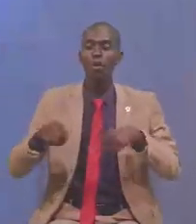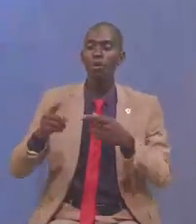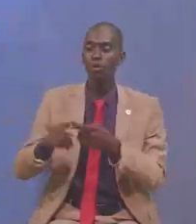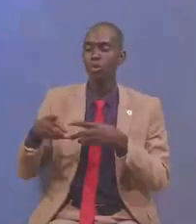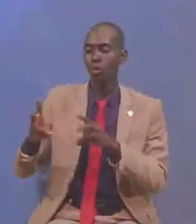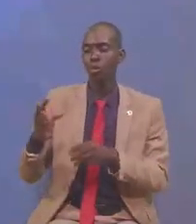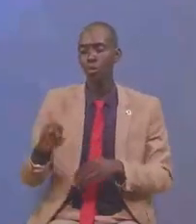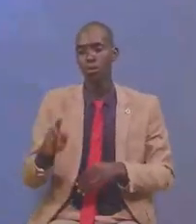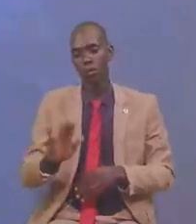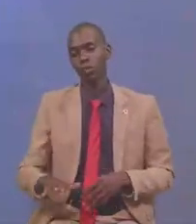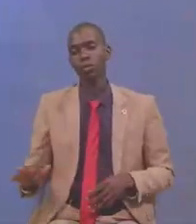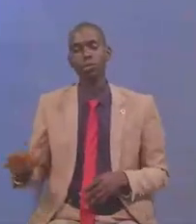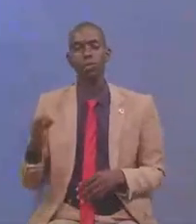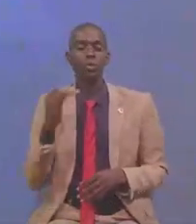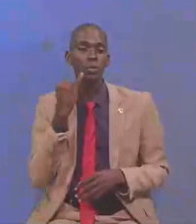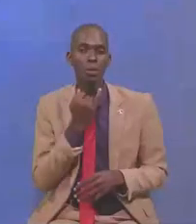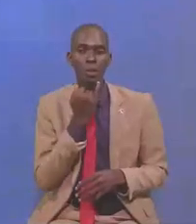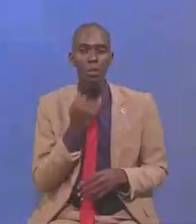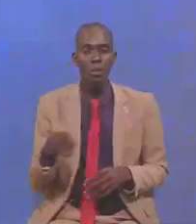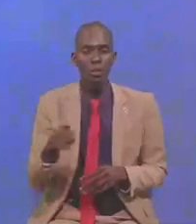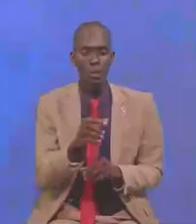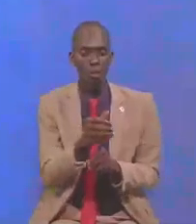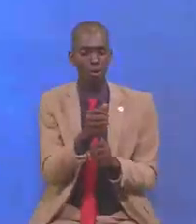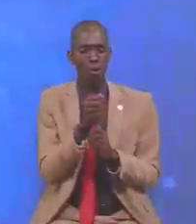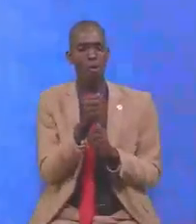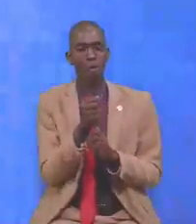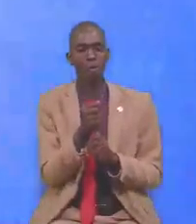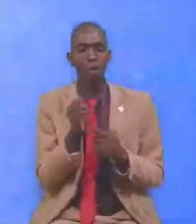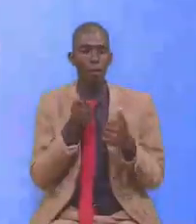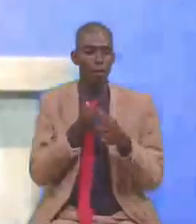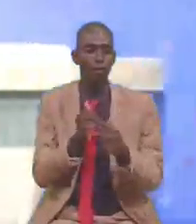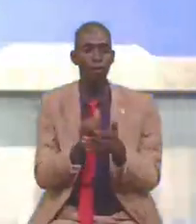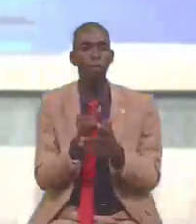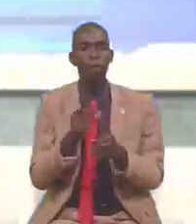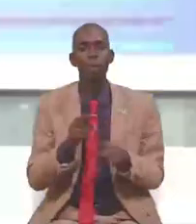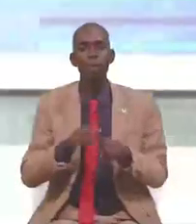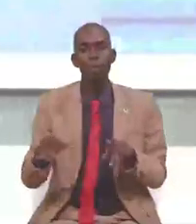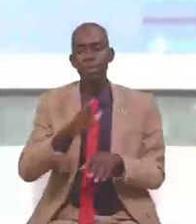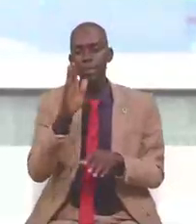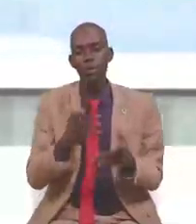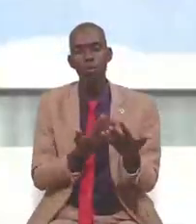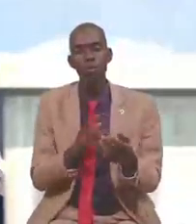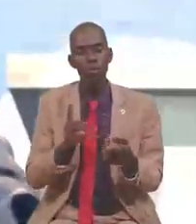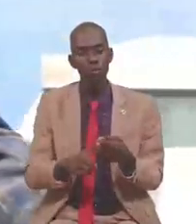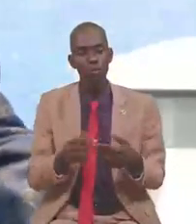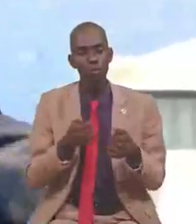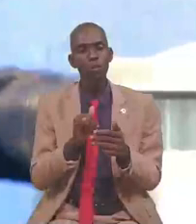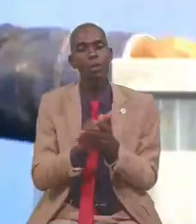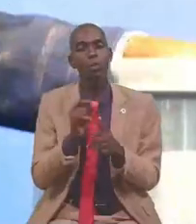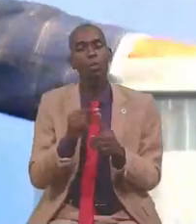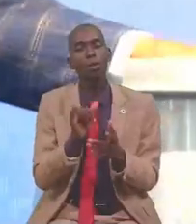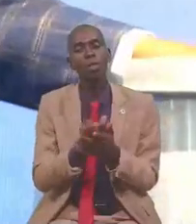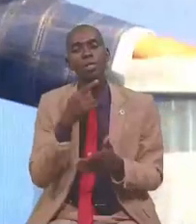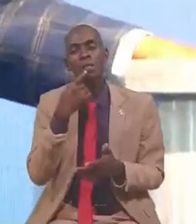cela, alors ils n'ont pas entendu pour la révélation, aller partout le monde et prêcher la bonne